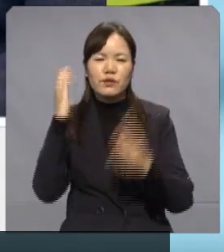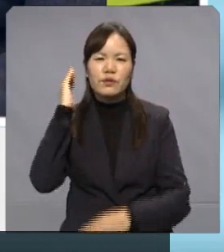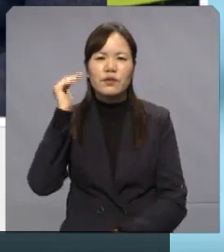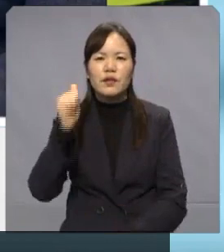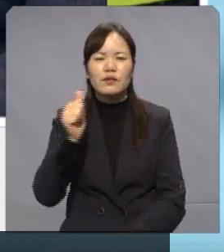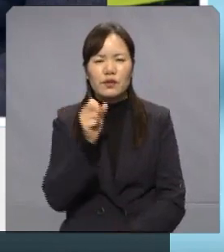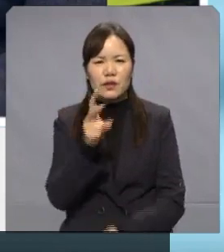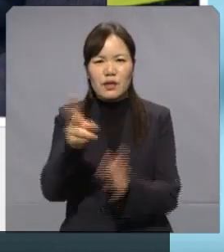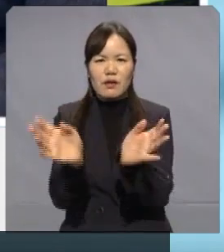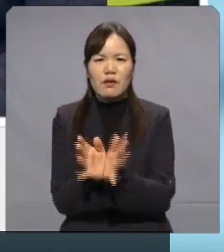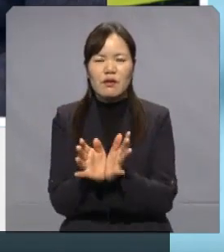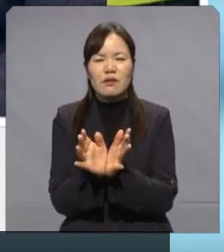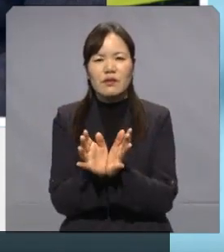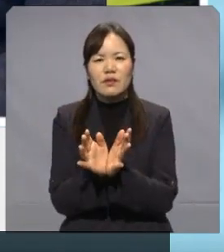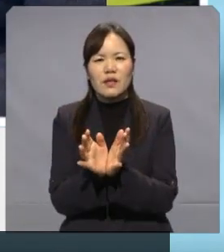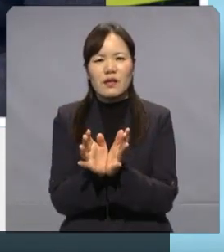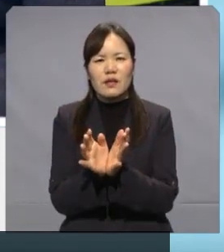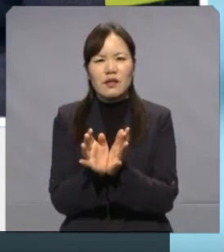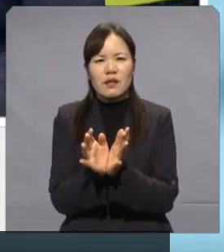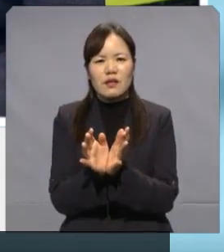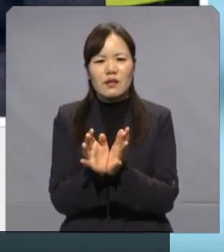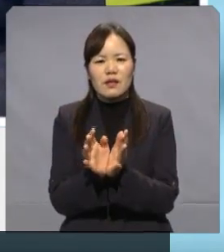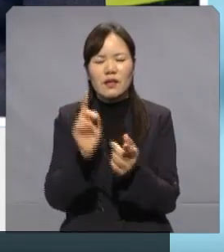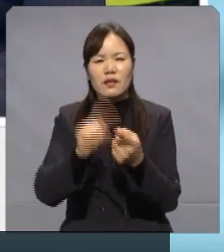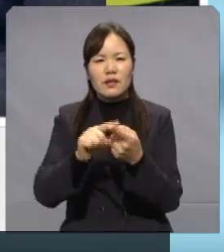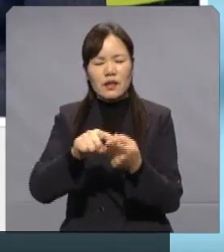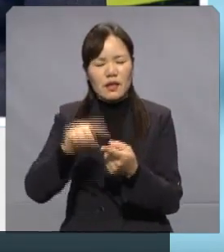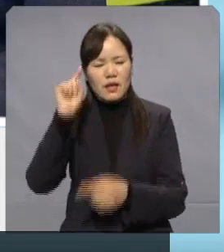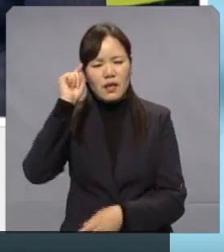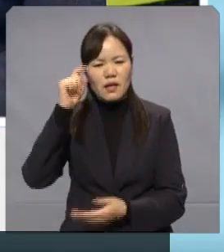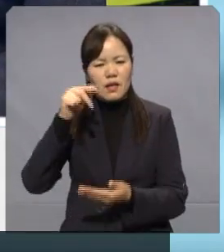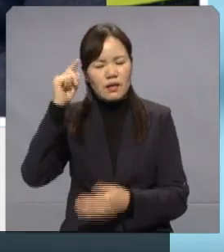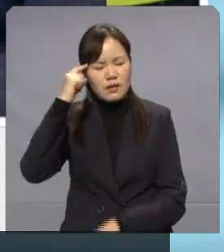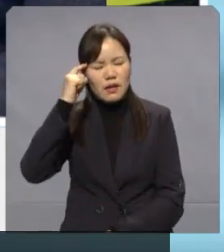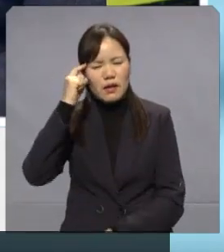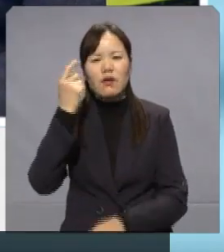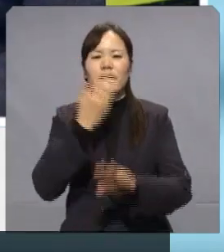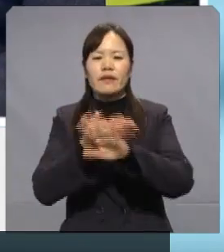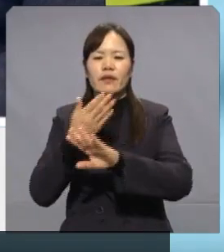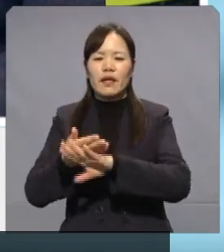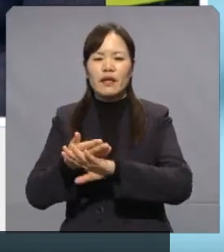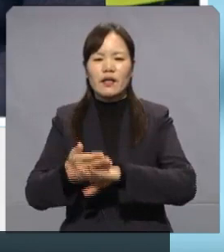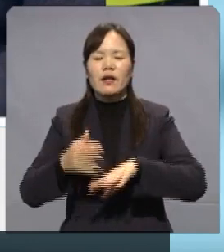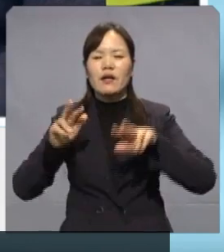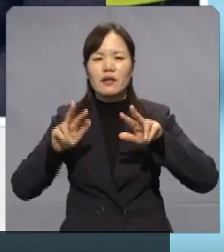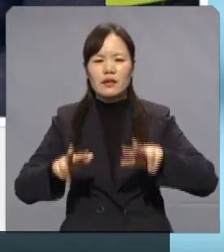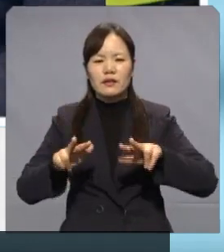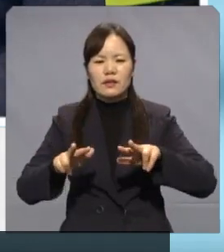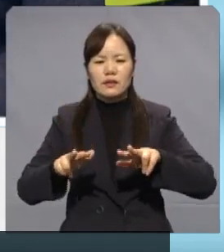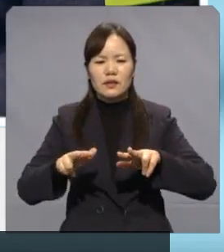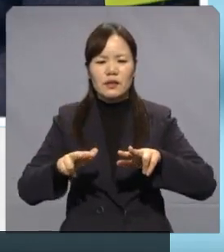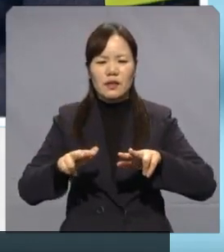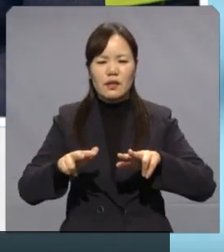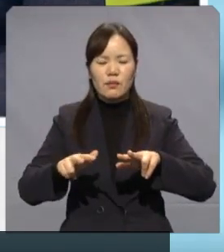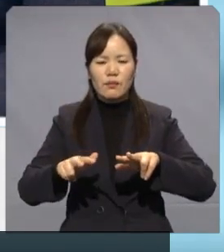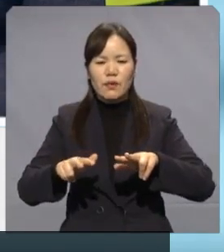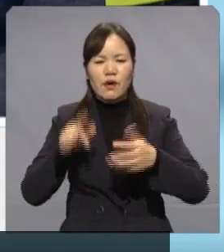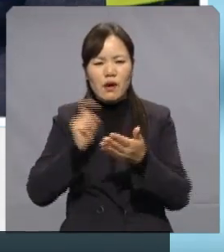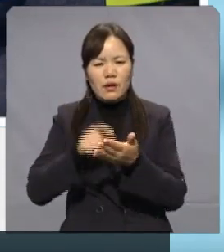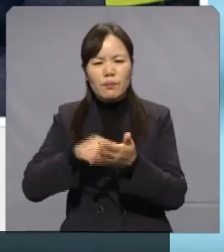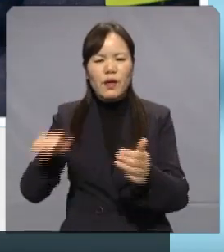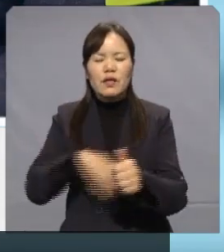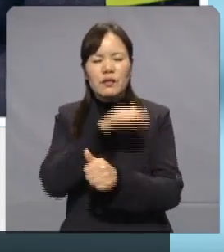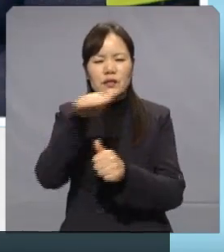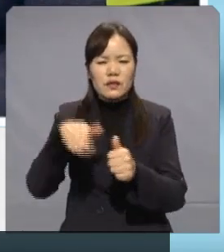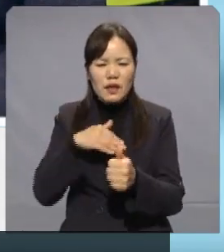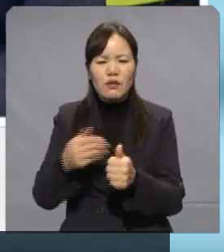대통령이 여당에 보여온 스탠스와는 완전히 다른 겁니다. 소위 말하면 친정정치가 시작됐다. 이렇게 봐도 과언이 아니거든요. 그만큼 급하다는 것도 감지가